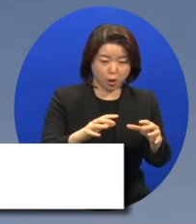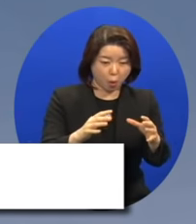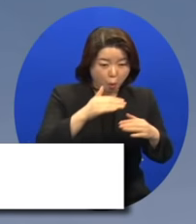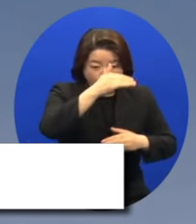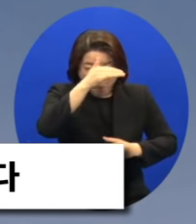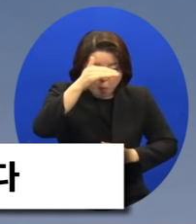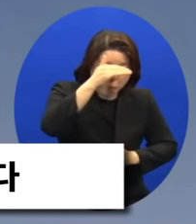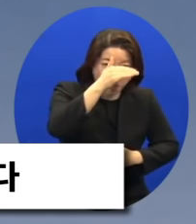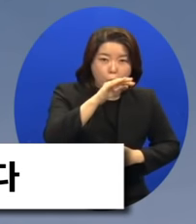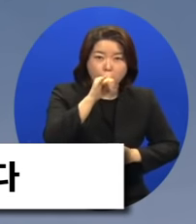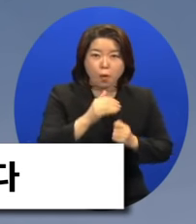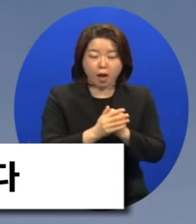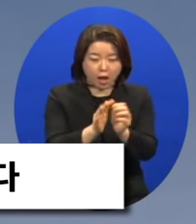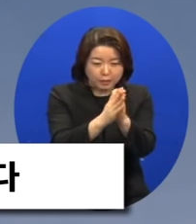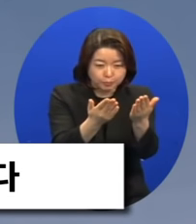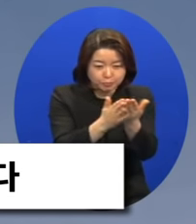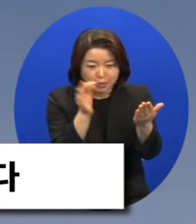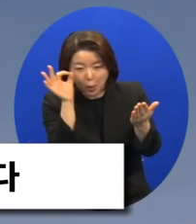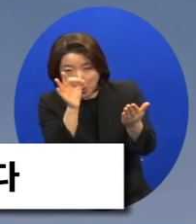주위에몰려들어